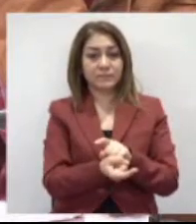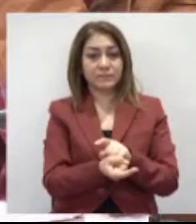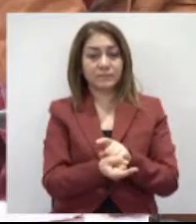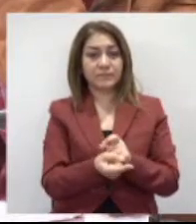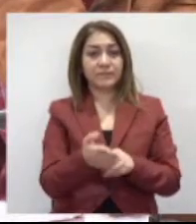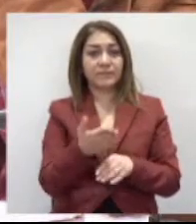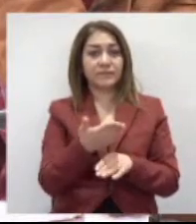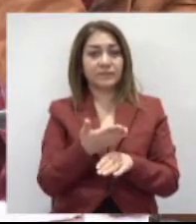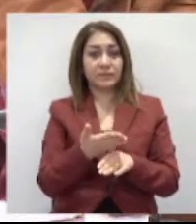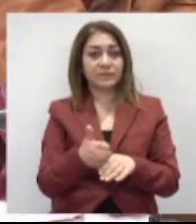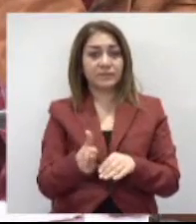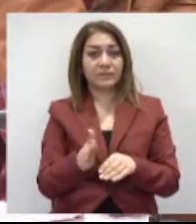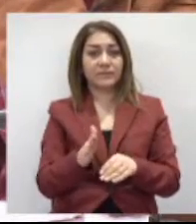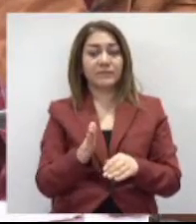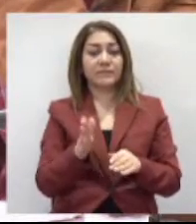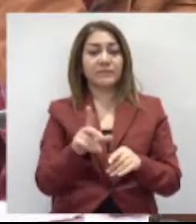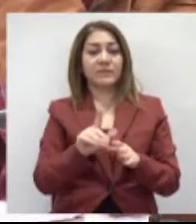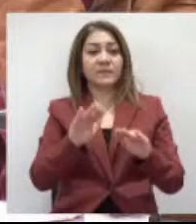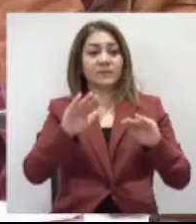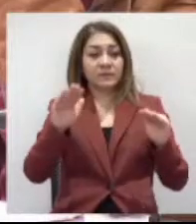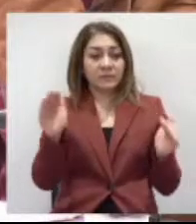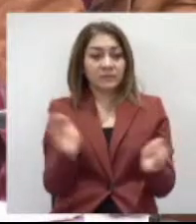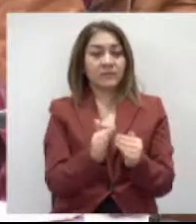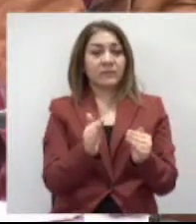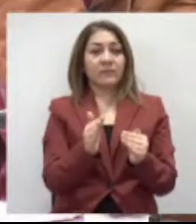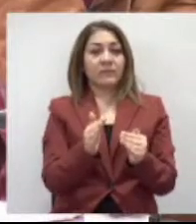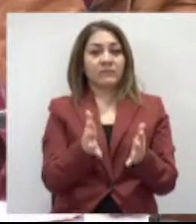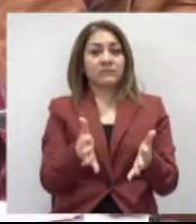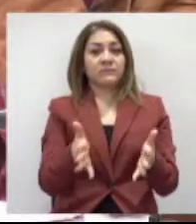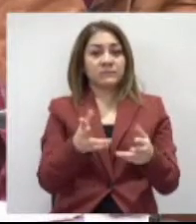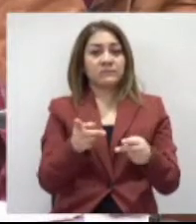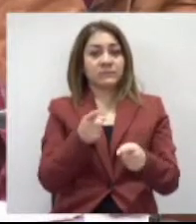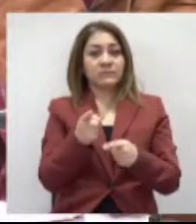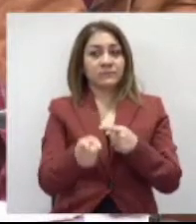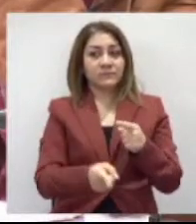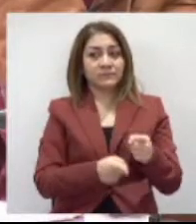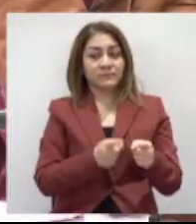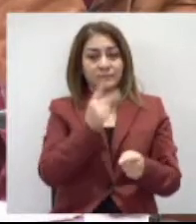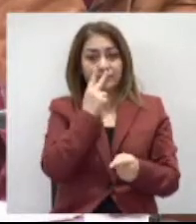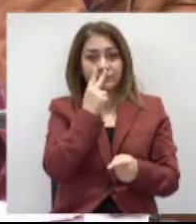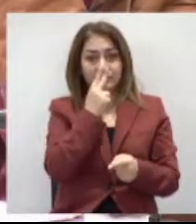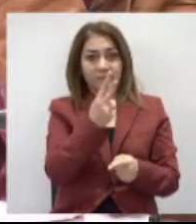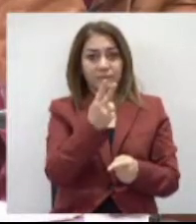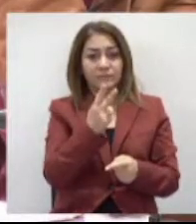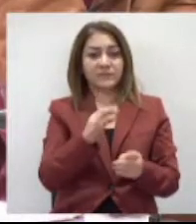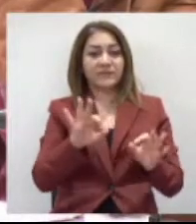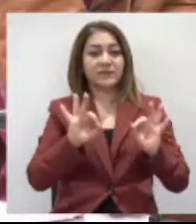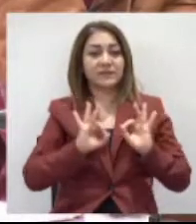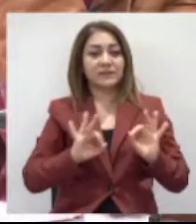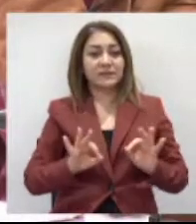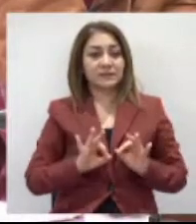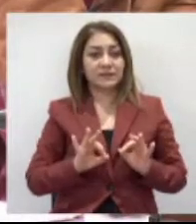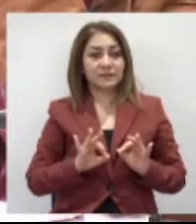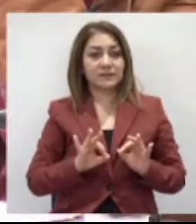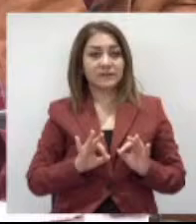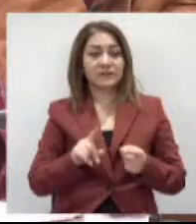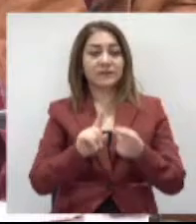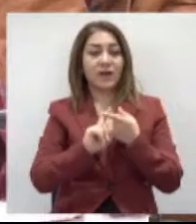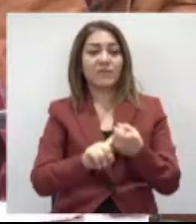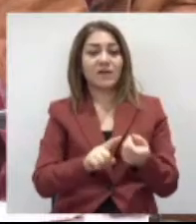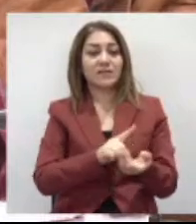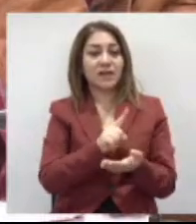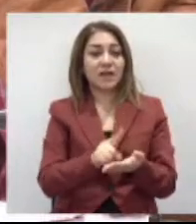ասած, նեղ հստակեցումները կառաջարկեմ հեռացնել, ասենք օրինակ դատախազության նարնչվող